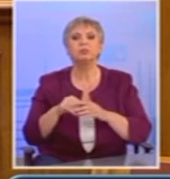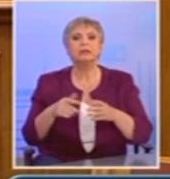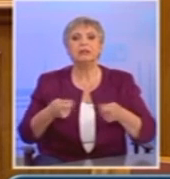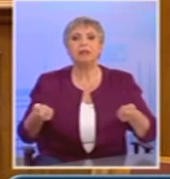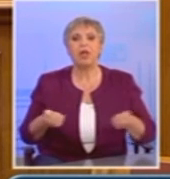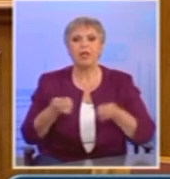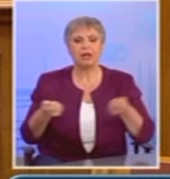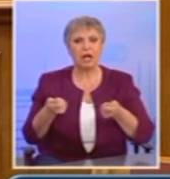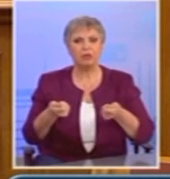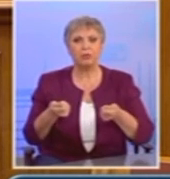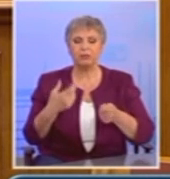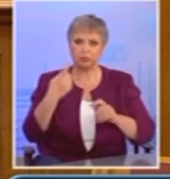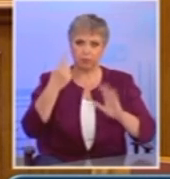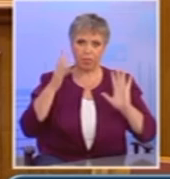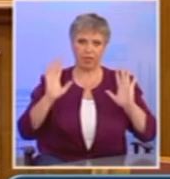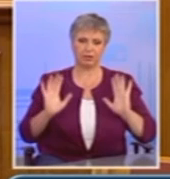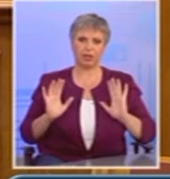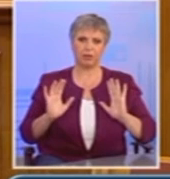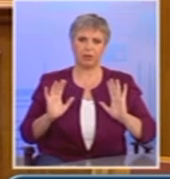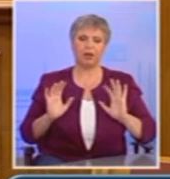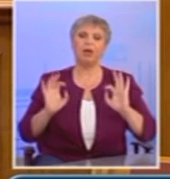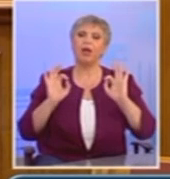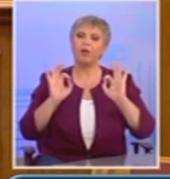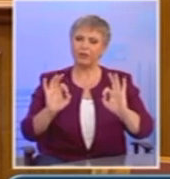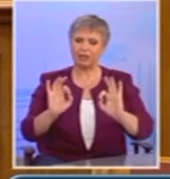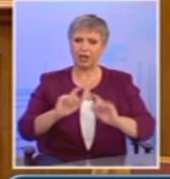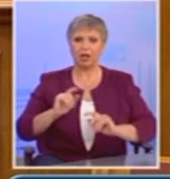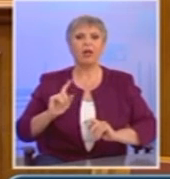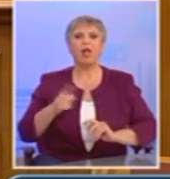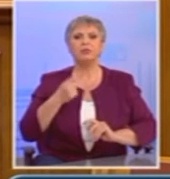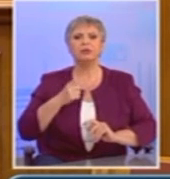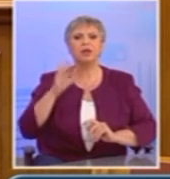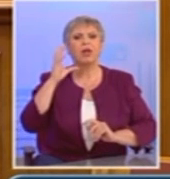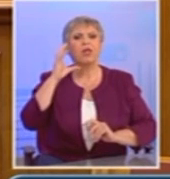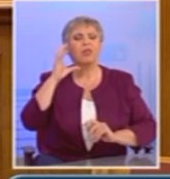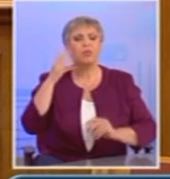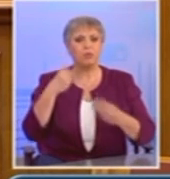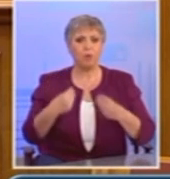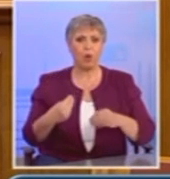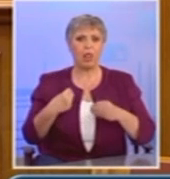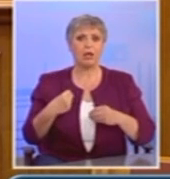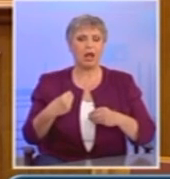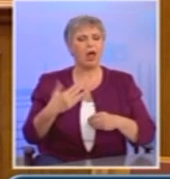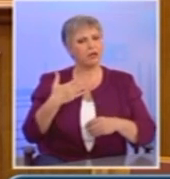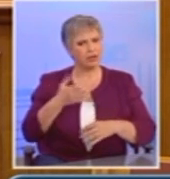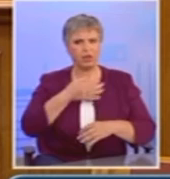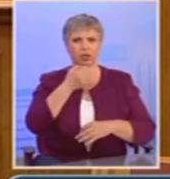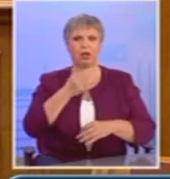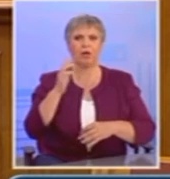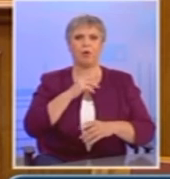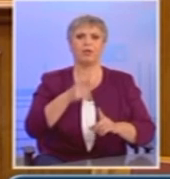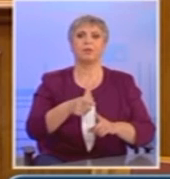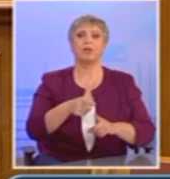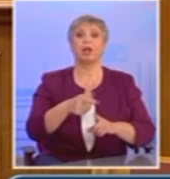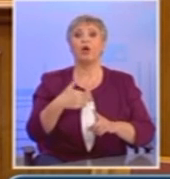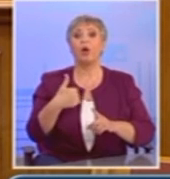διάλυσης. Δεν ξεχνάμε, κύριε Πρωθυπουργέ, κυρίες και κύριοι της κυβέρνησης, θα τα πούμε όλα αυτά από